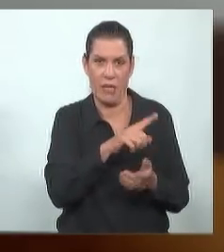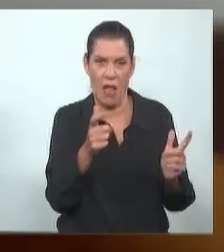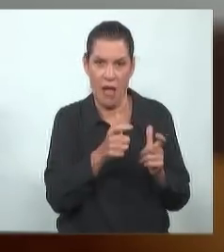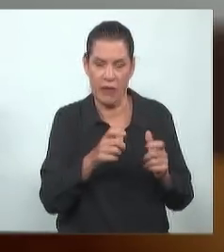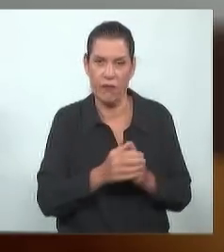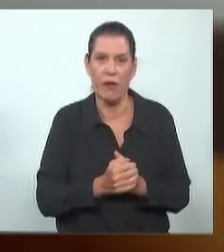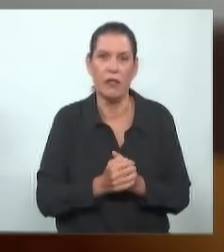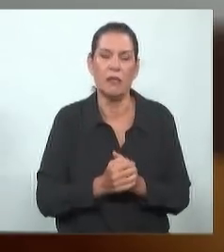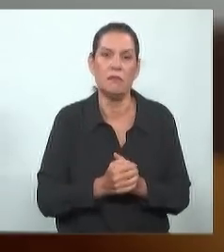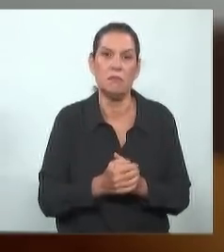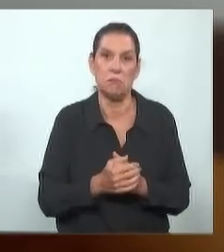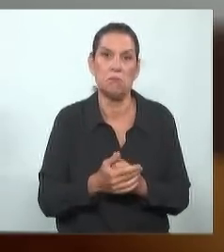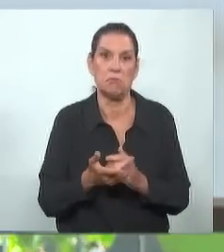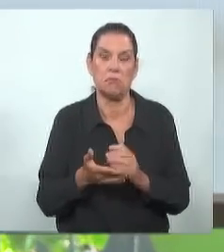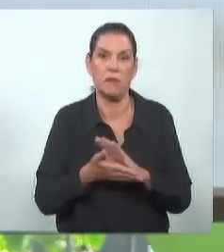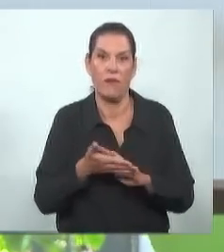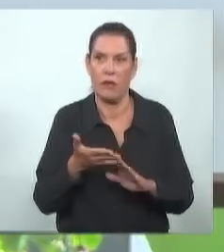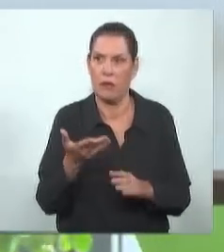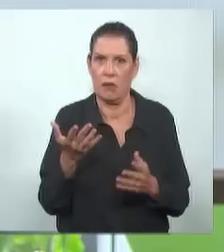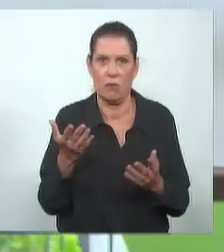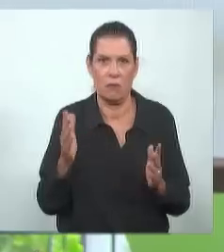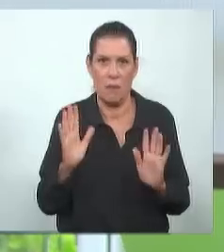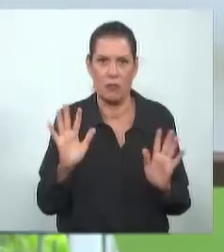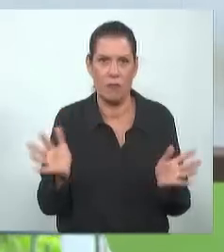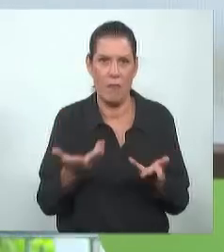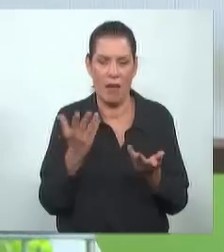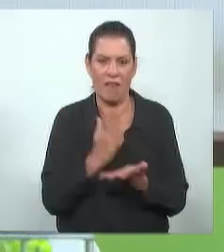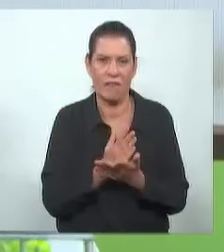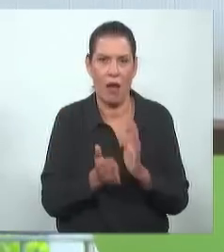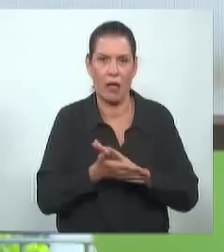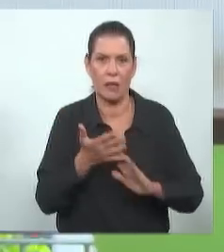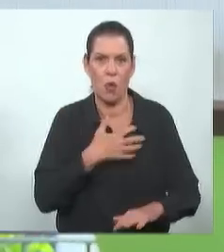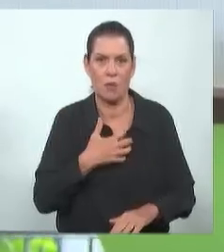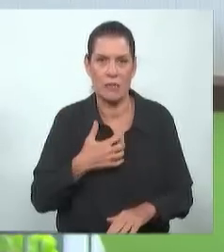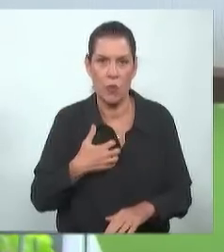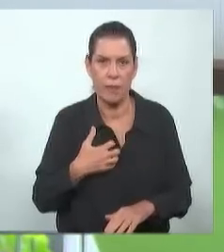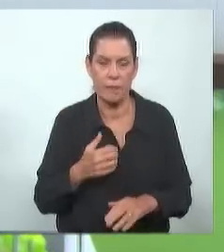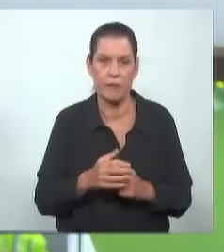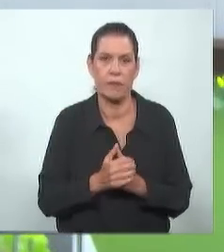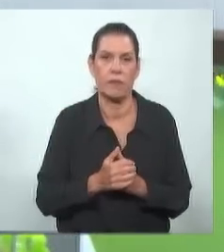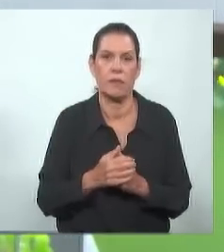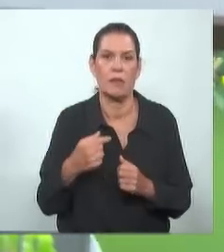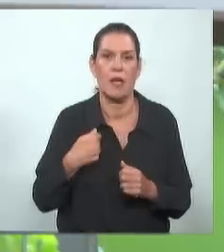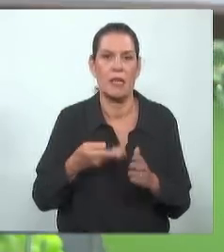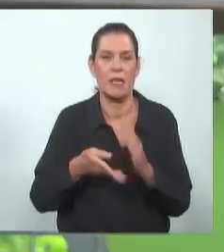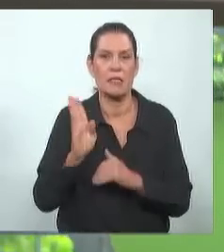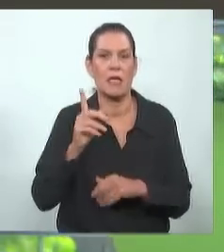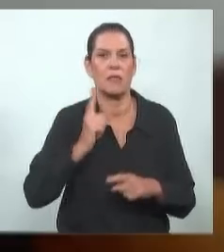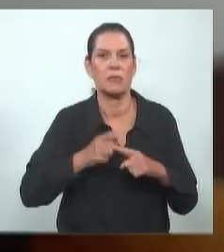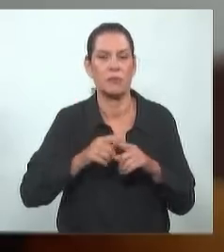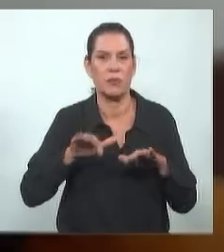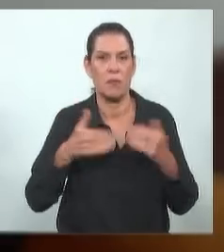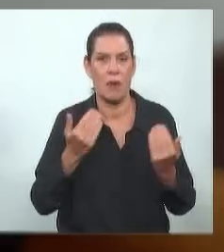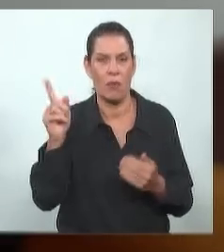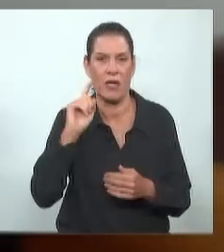והנפגעים התחילו יחסית מהר מאוד. אני יצאתי כל בוקר לשלישות ראשית ברמת גן, שם היו כל